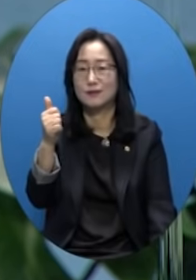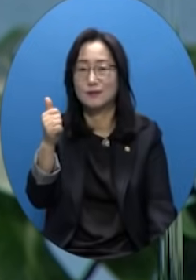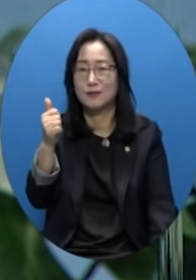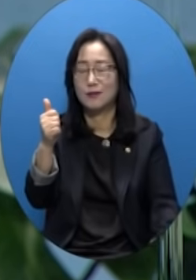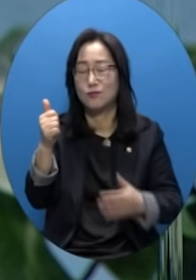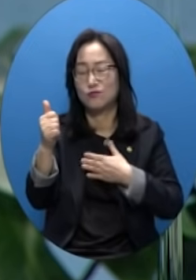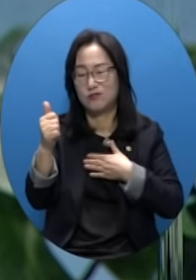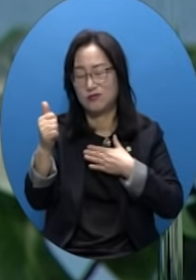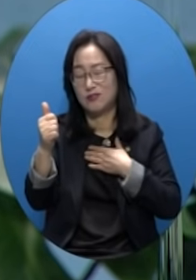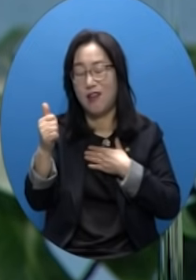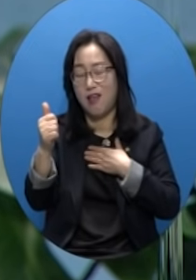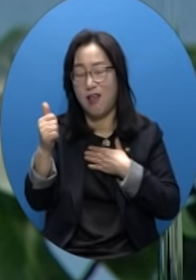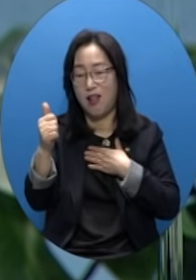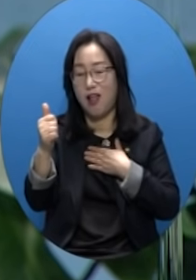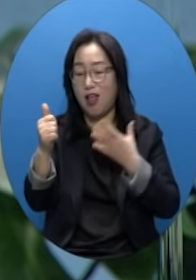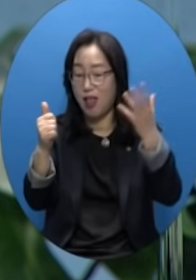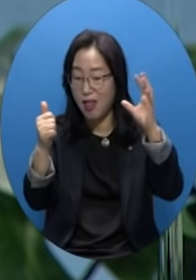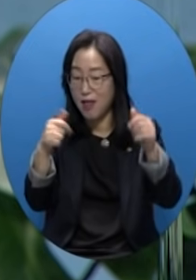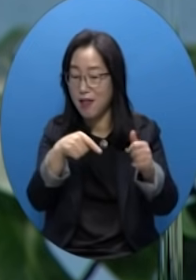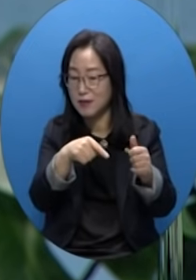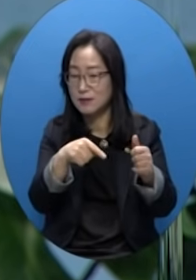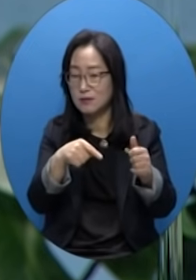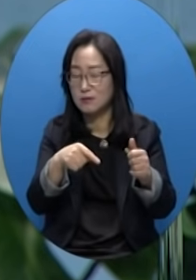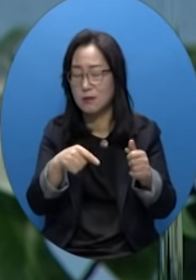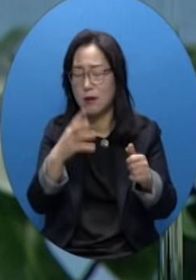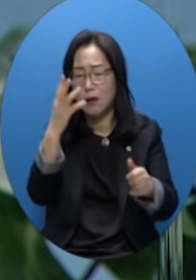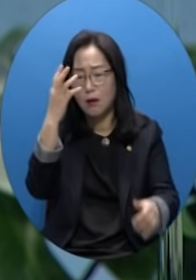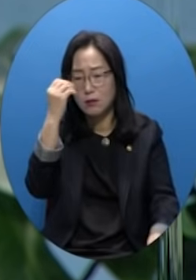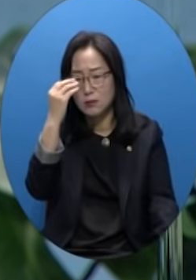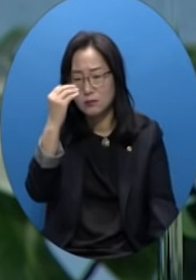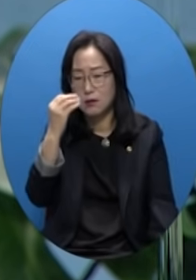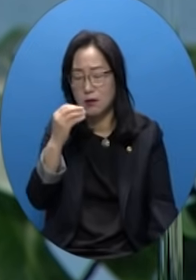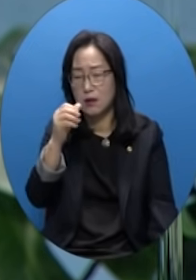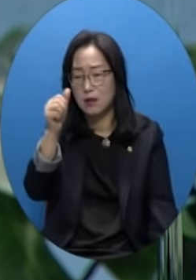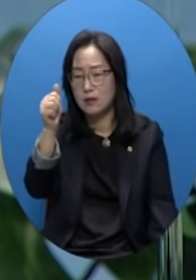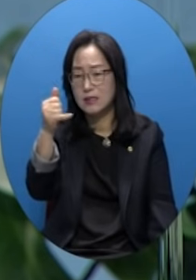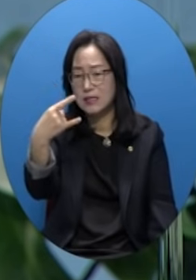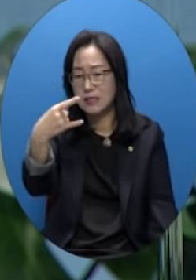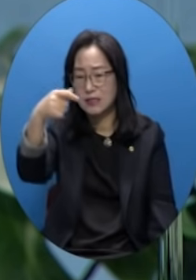우리 아이가 히기 병에 걸렸어